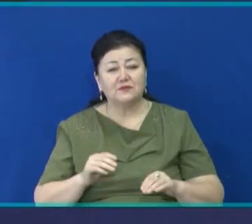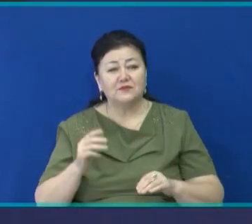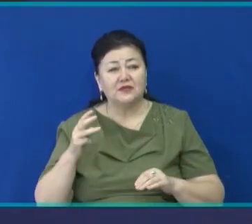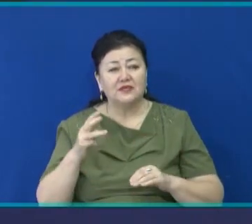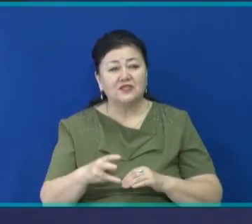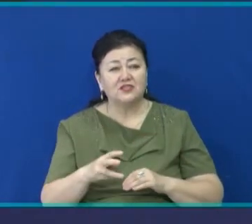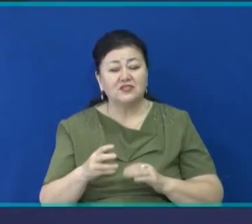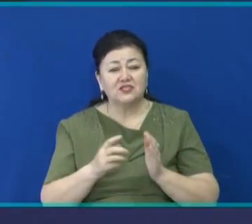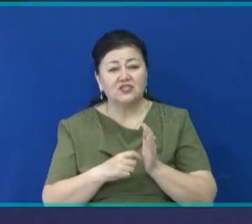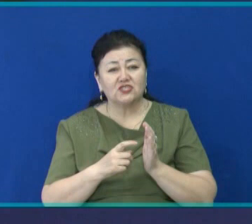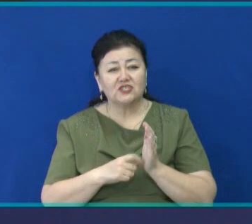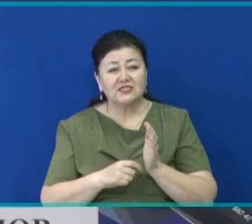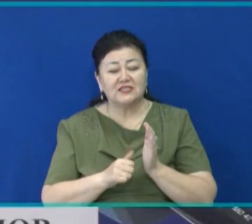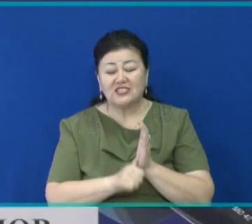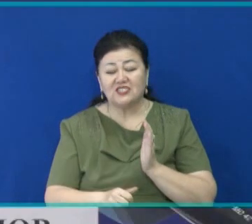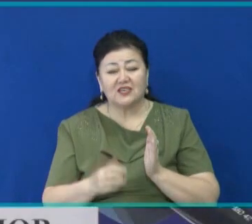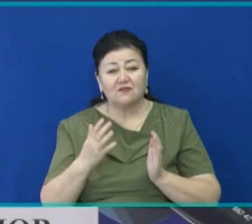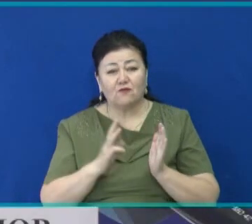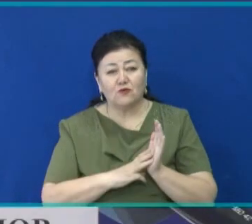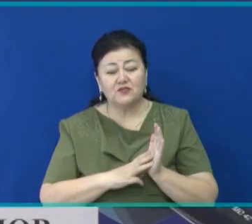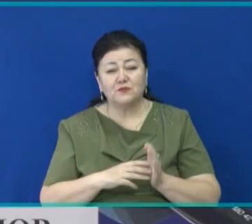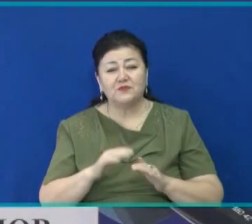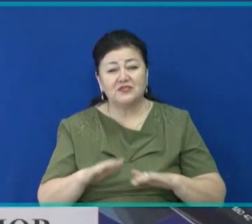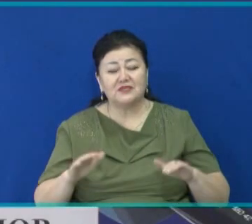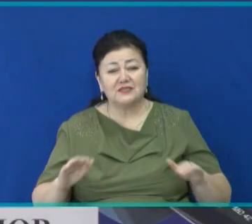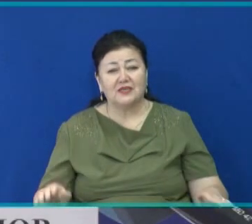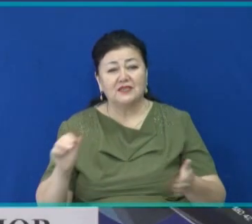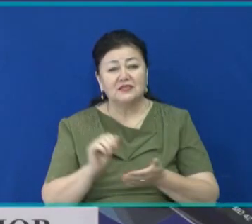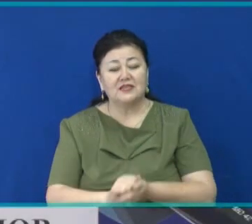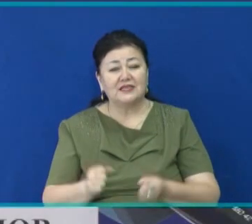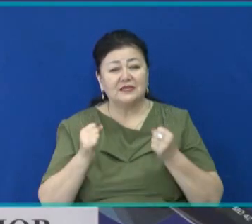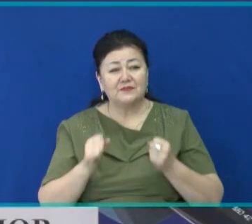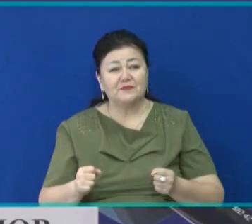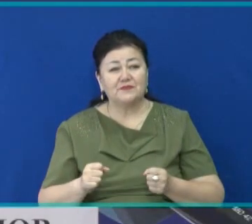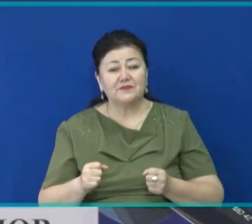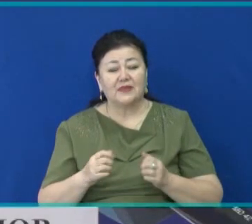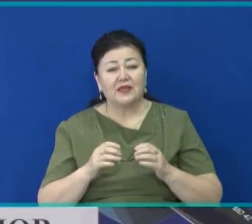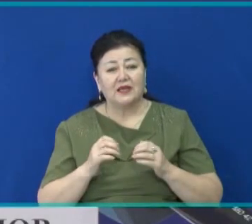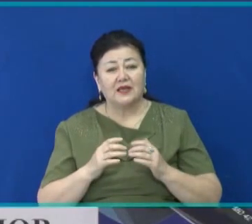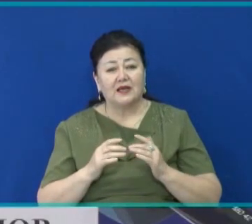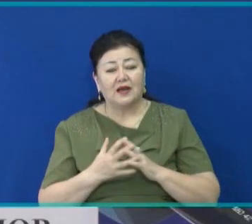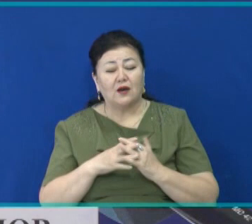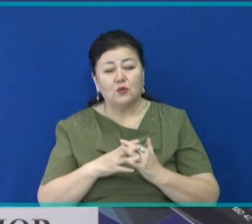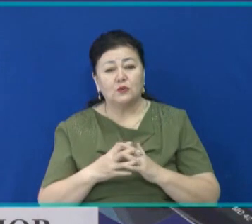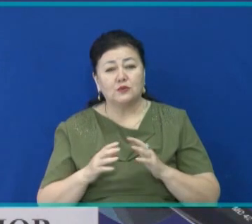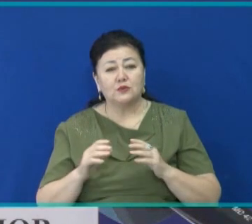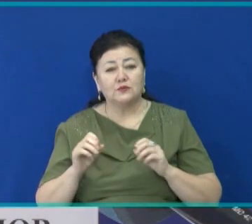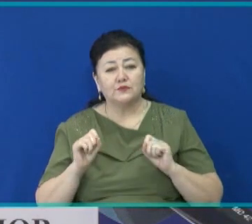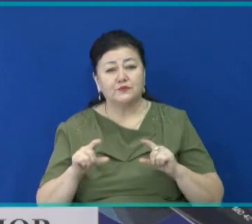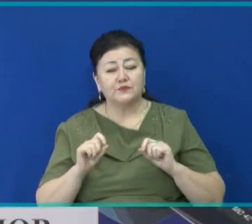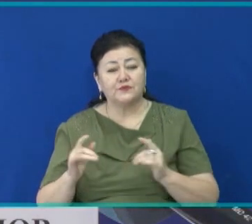3368 детей. В рамках проекта «Аул Ильбесигы» в 2023 году выведены в эксплуатацию